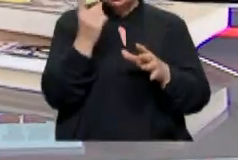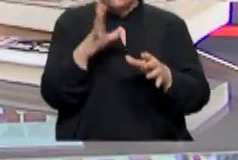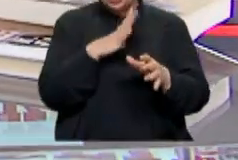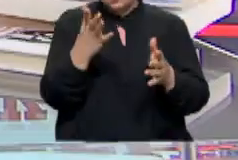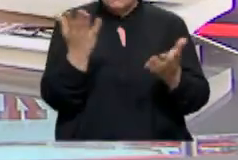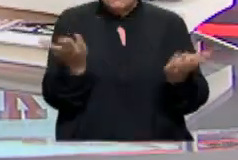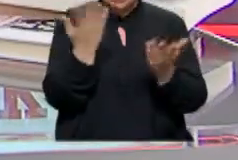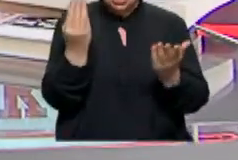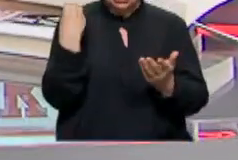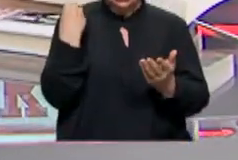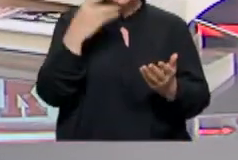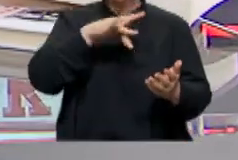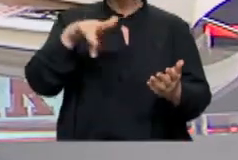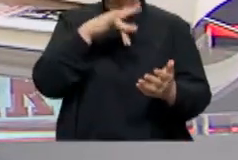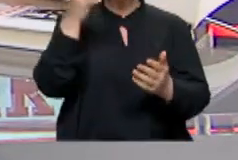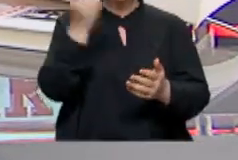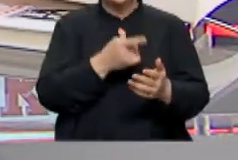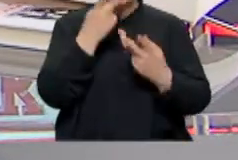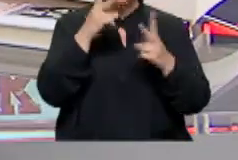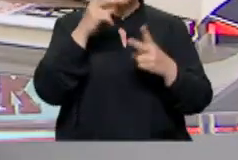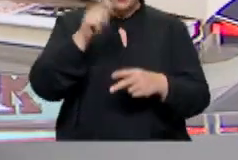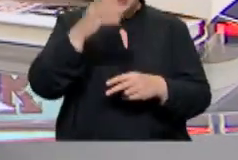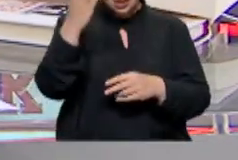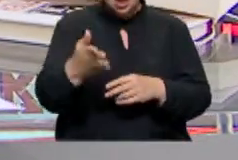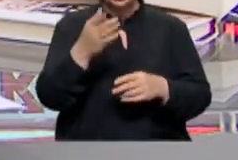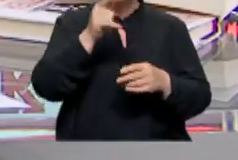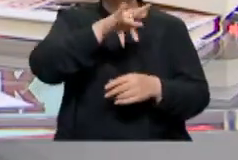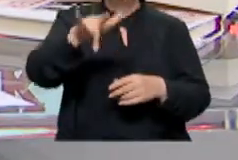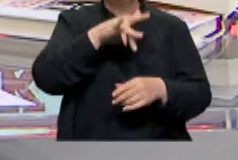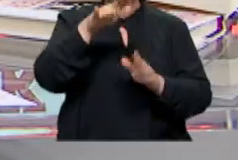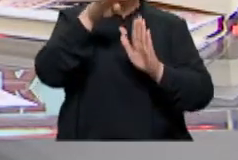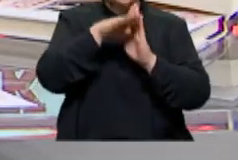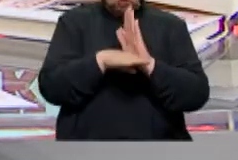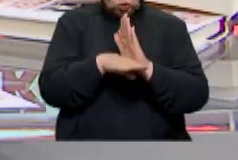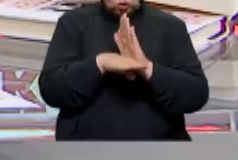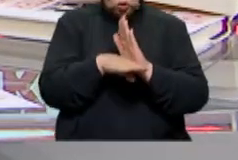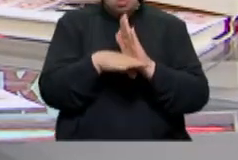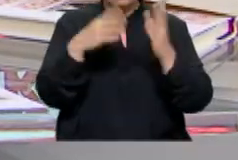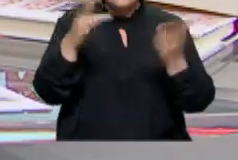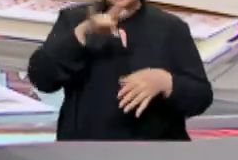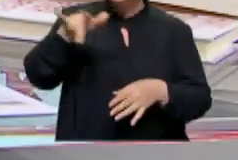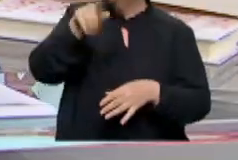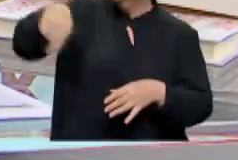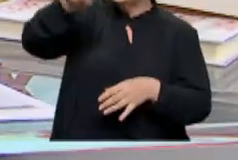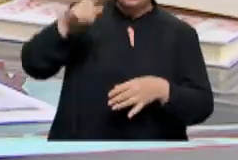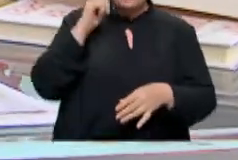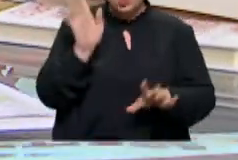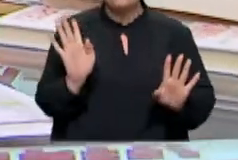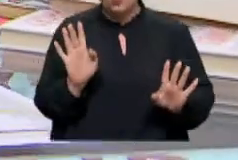var ki bakın mesela yeni işsizlik oranları açıklandı. İşsizlik düşüyor ama işsizin bundan haberi